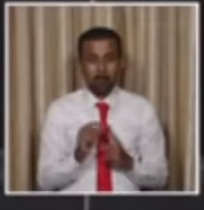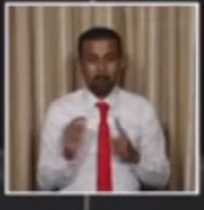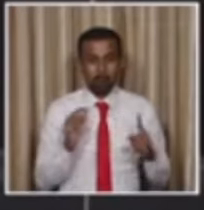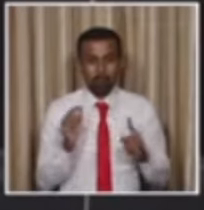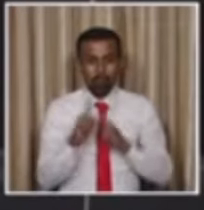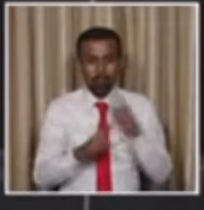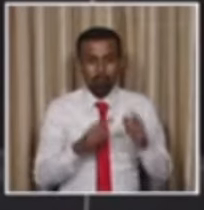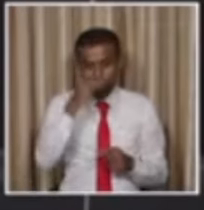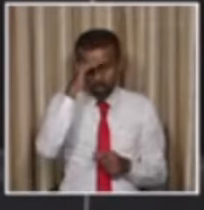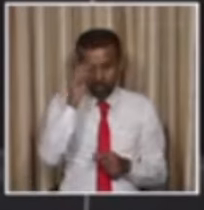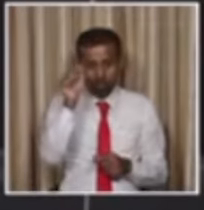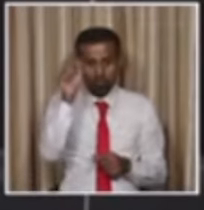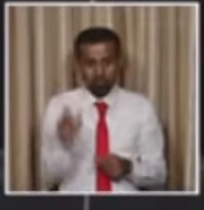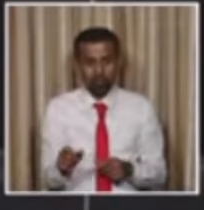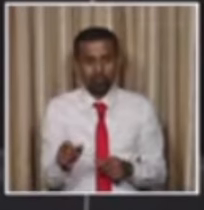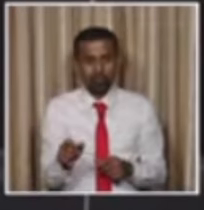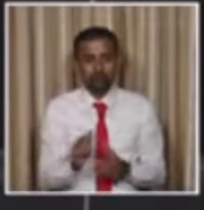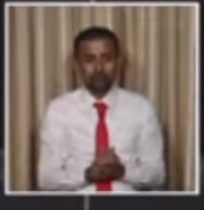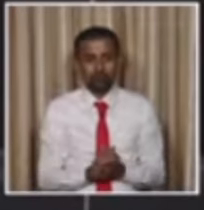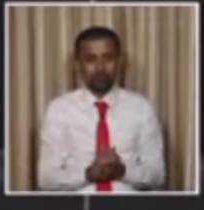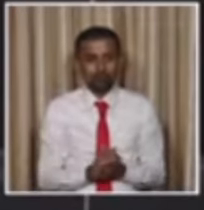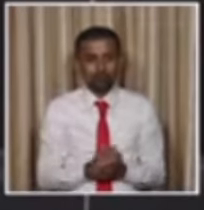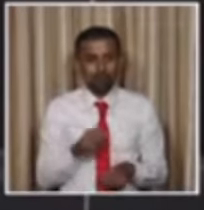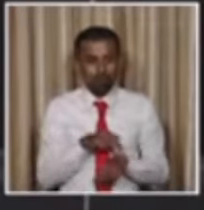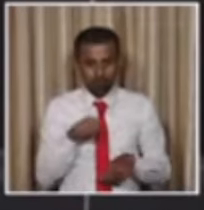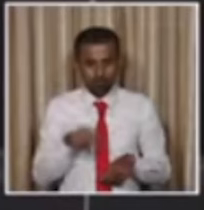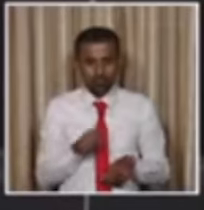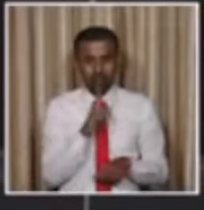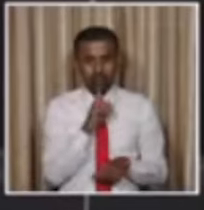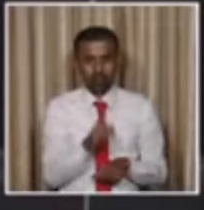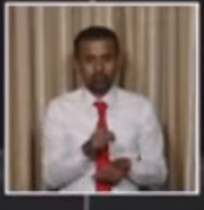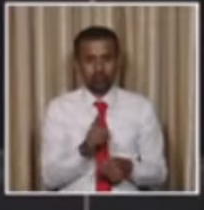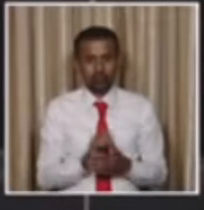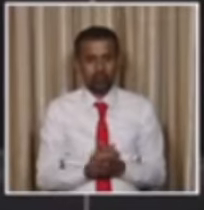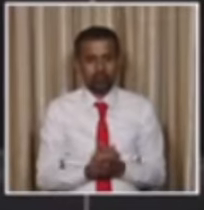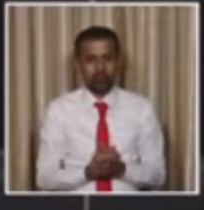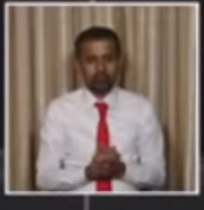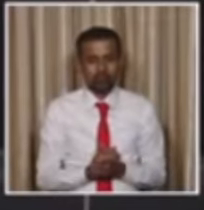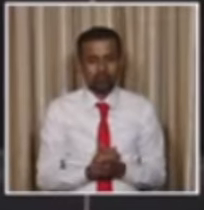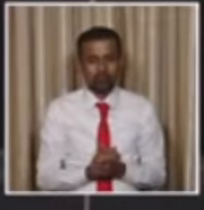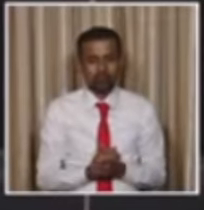පාර්ලිමේන්තුවේ කතානායකතුමා මේ අද කියන අවිශ්වාසවන්ත